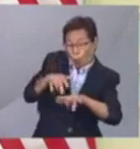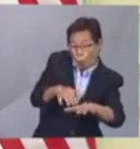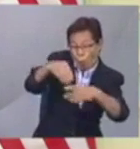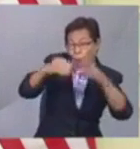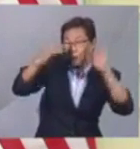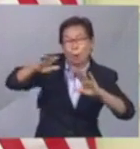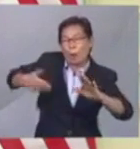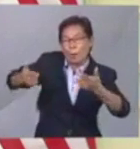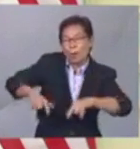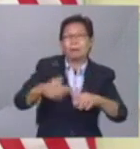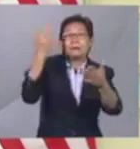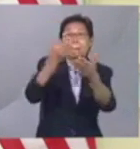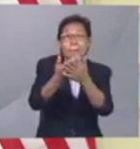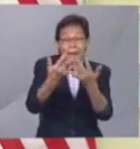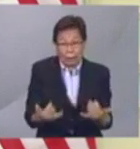Setakat 4 hari ini,